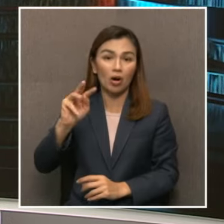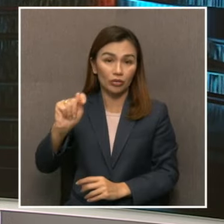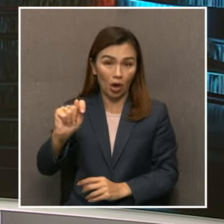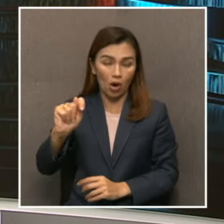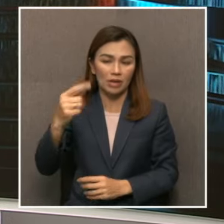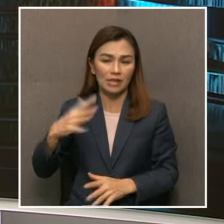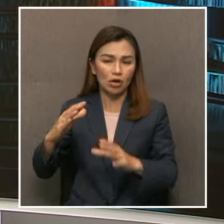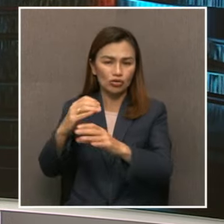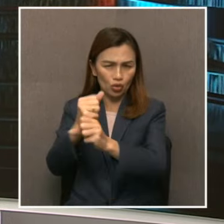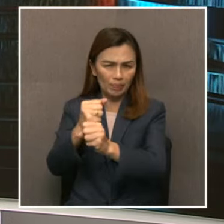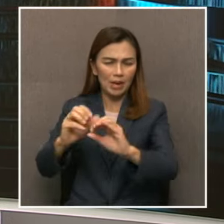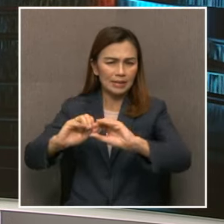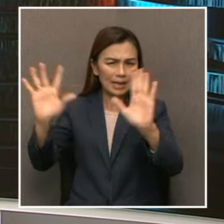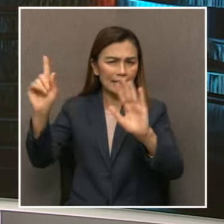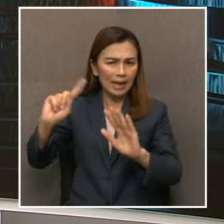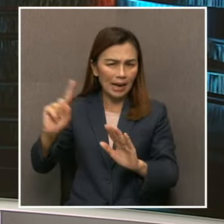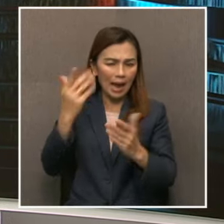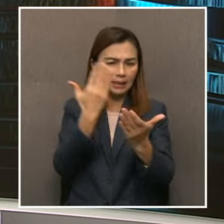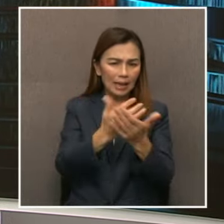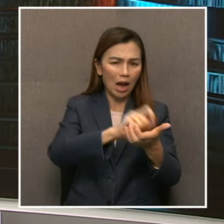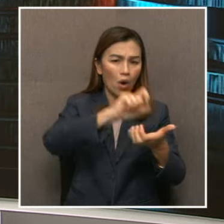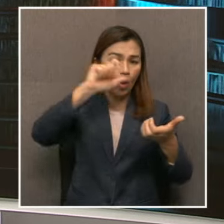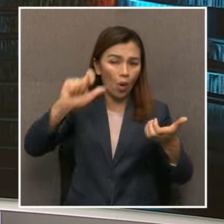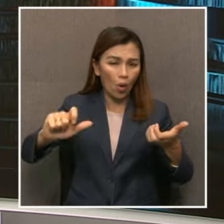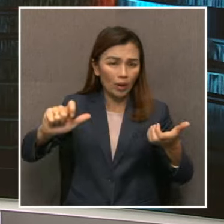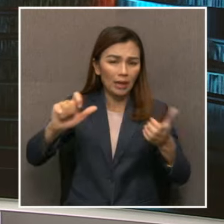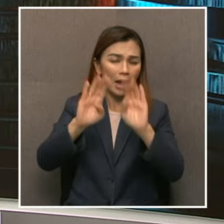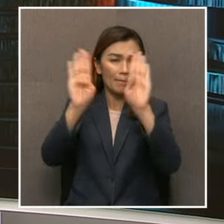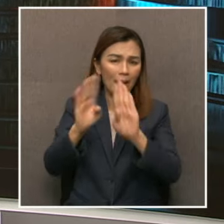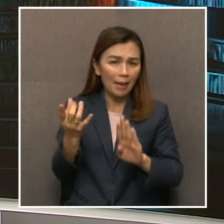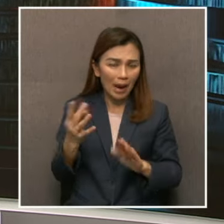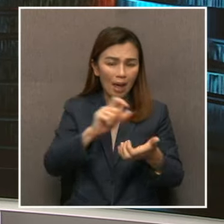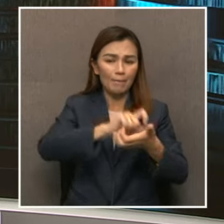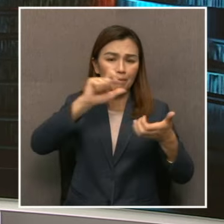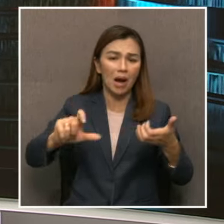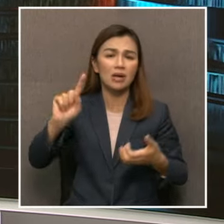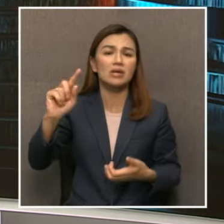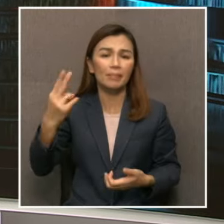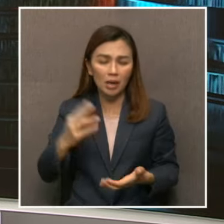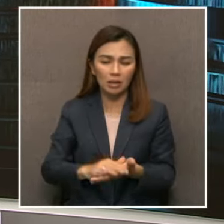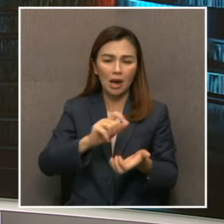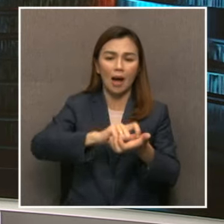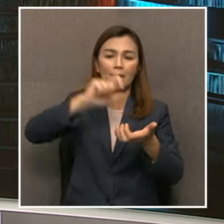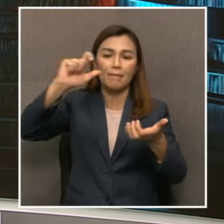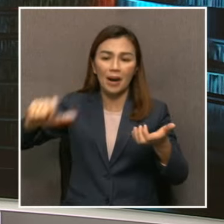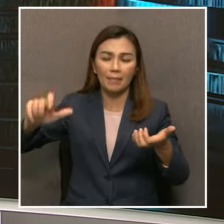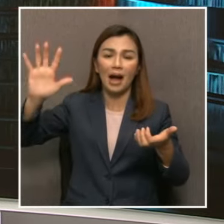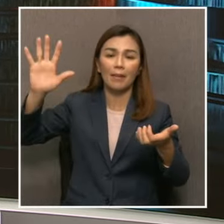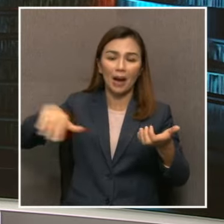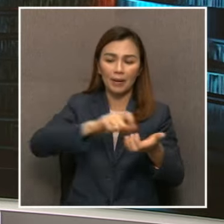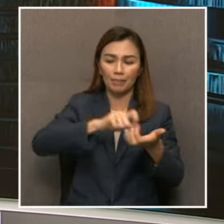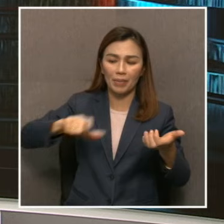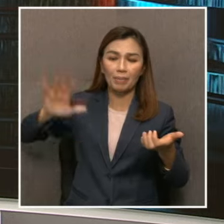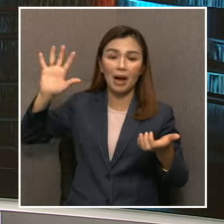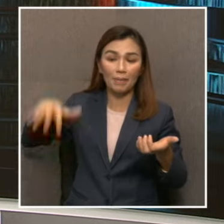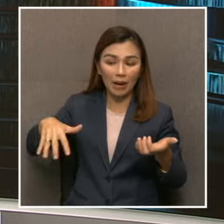เคาะความชัดเจนต่างๆเรื่องของการจ่ายเงินเนี่ยนะครับว่าจะเป็นทีเดียว 10,000 หรือว่าจะเป็นแบ่งเป็น 5,000 5,000 อย่างไรนะครับเดี๋